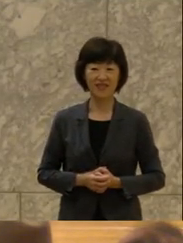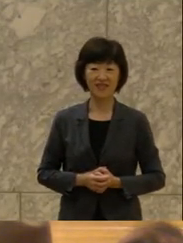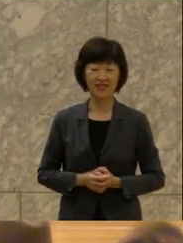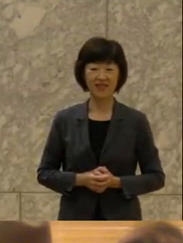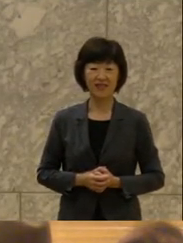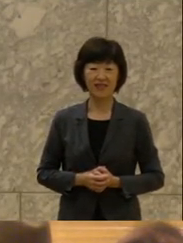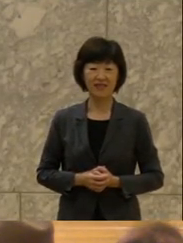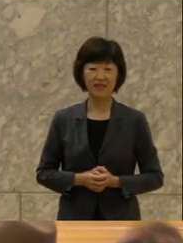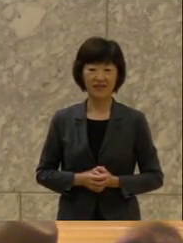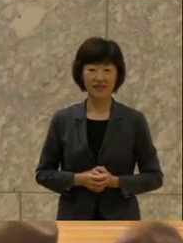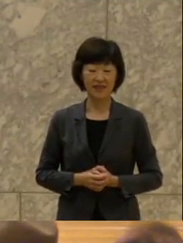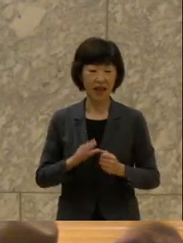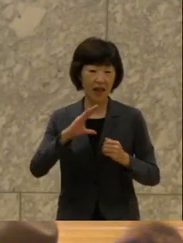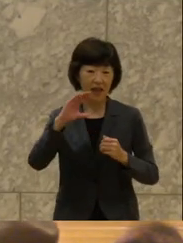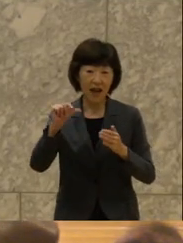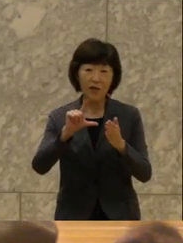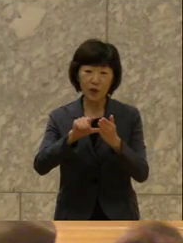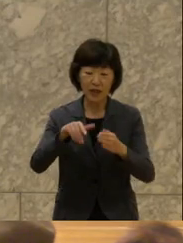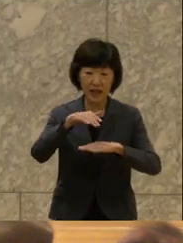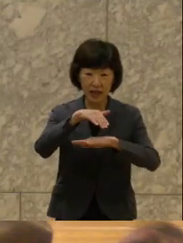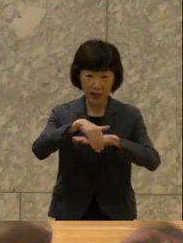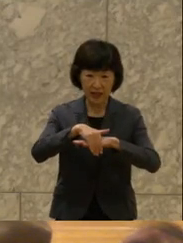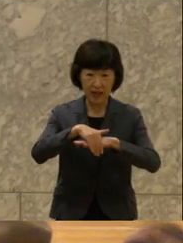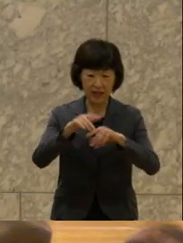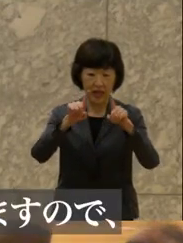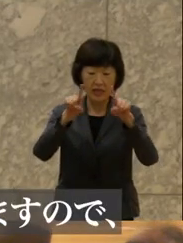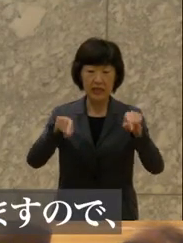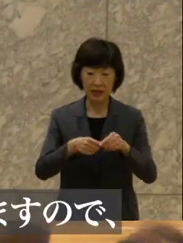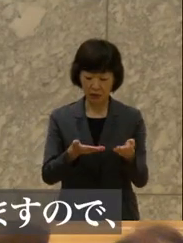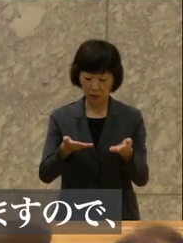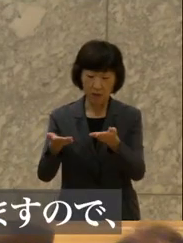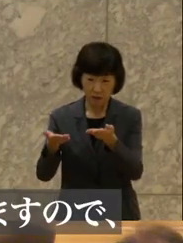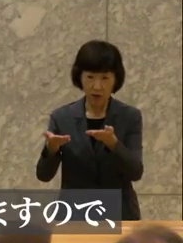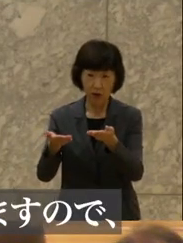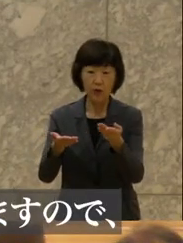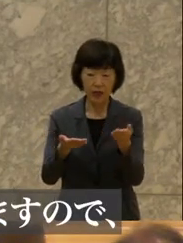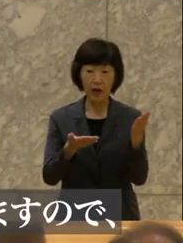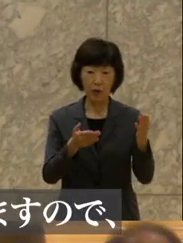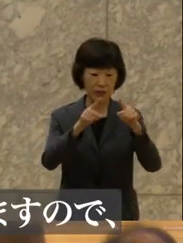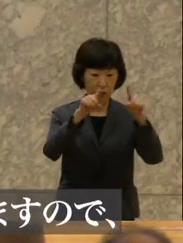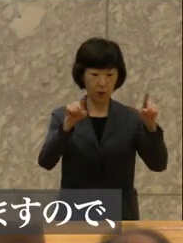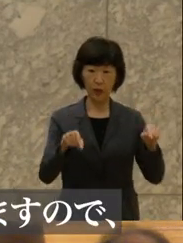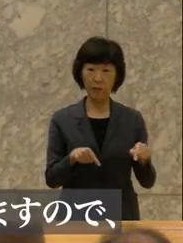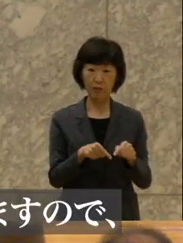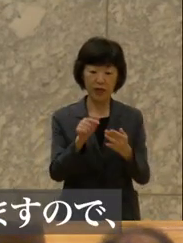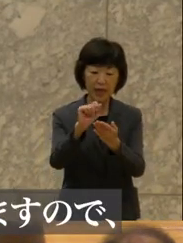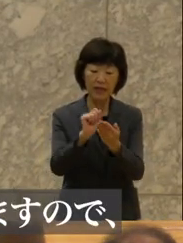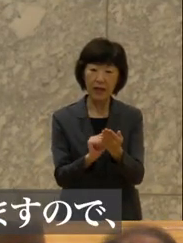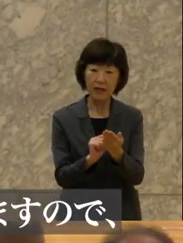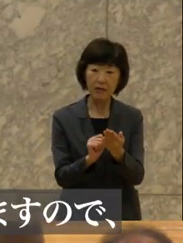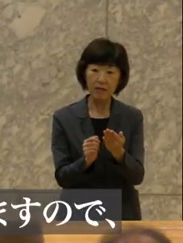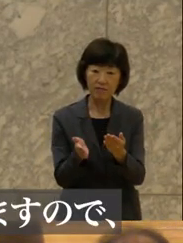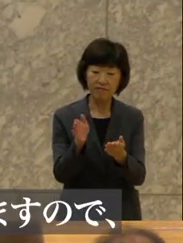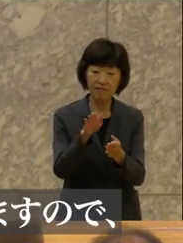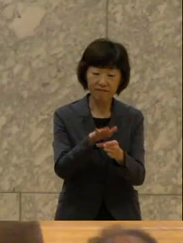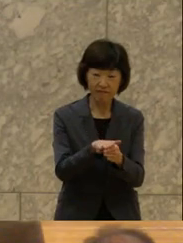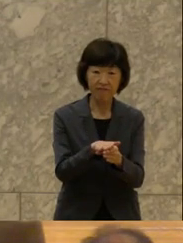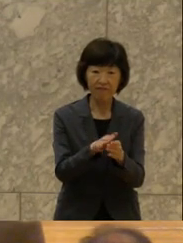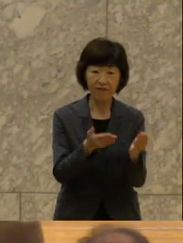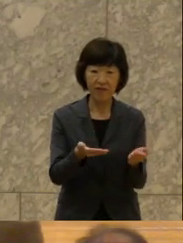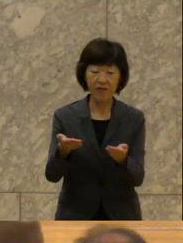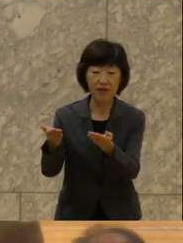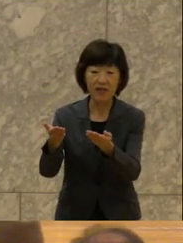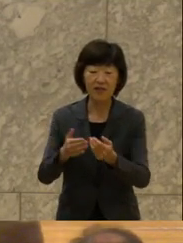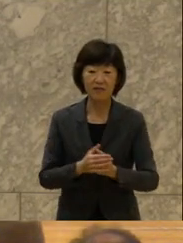はいお帰りの際に受付にてそのチラシを見せていただければこちらのフリップにそれぞれのサインを入れてお渡しすることになっておりますので